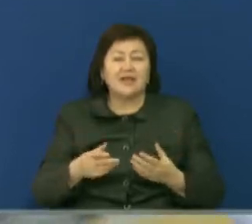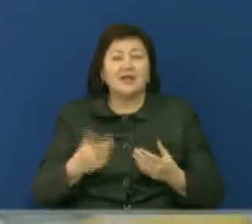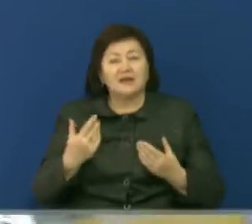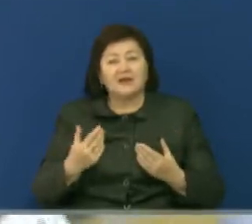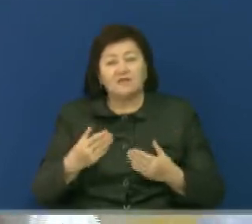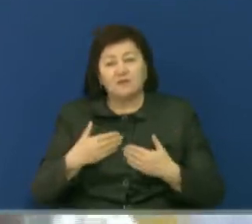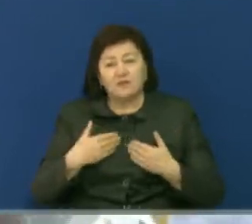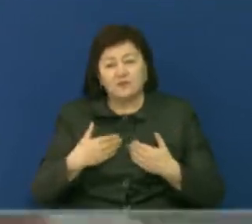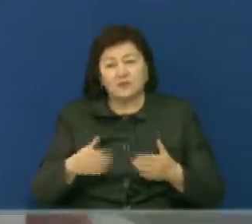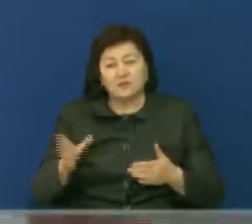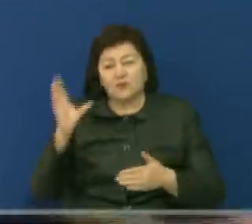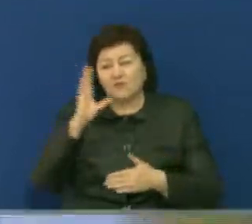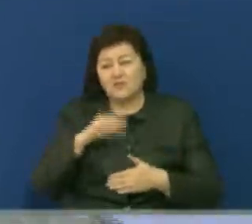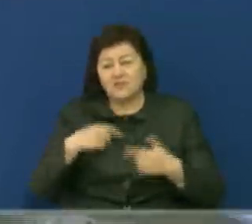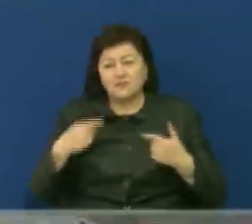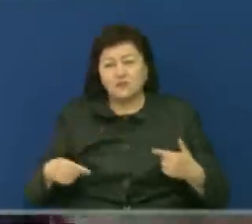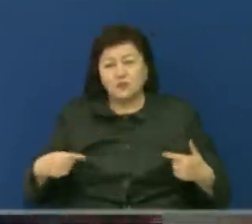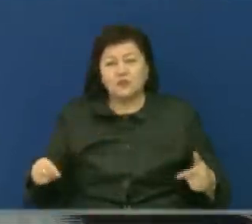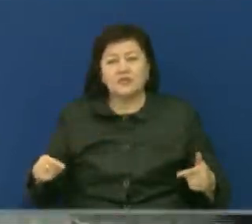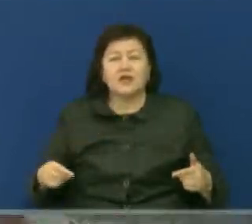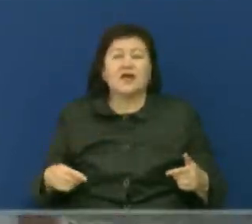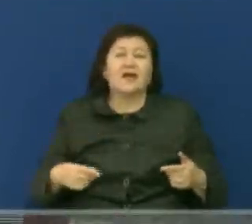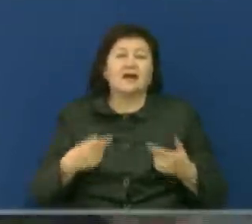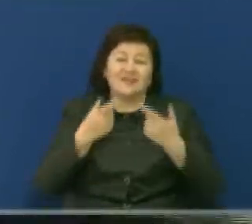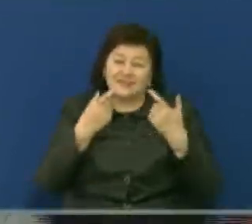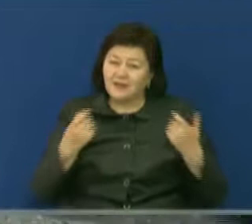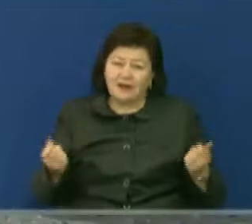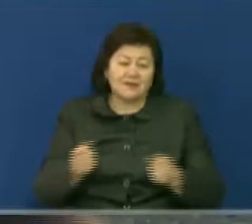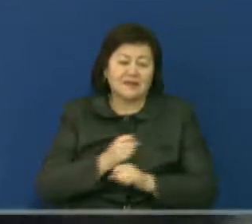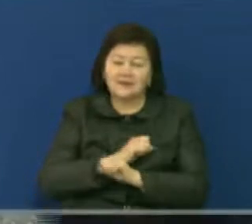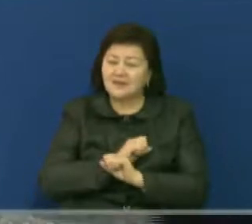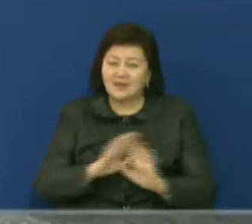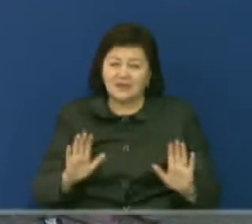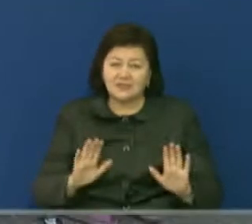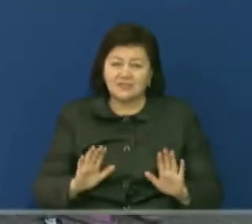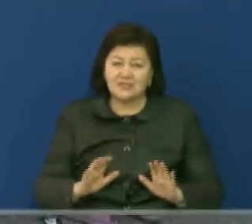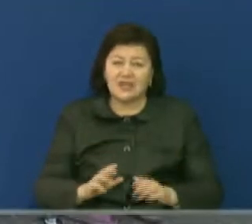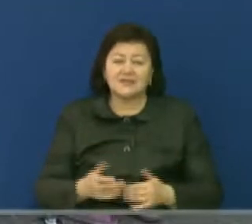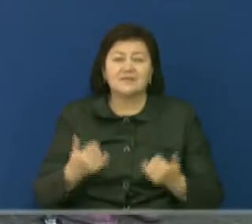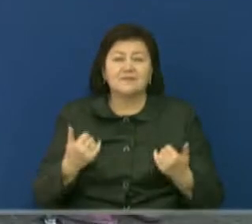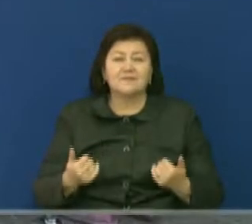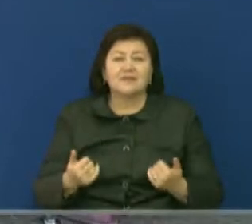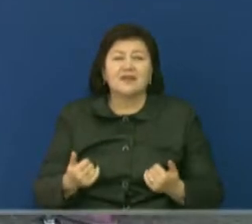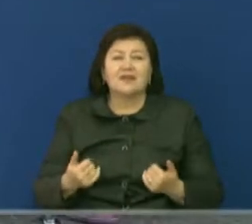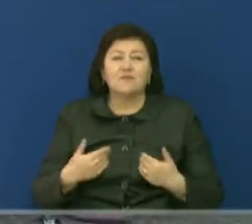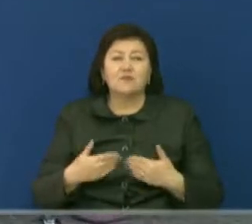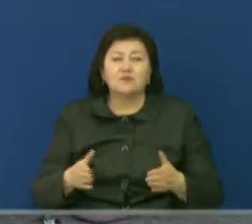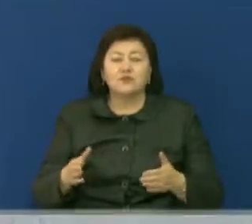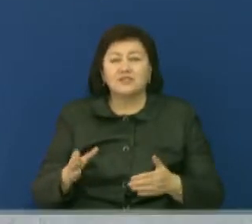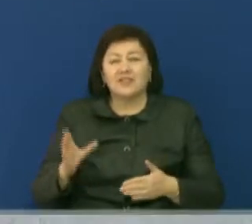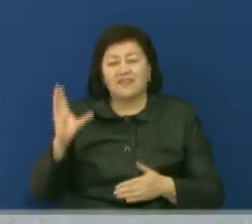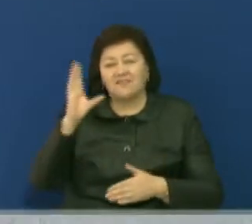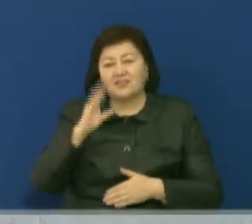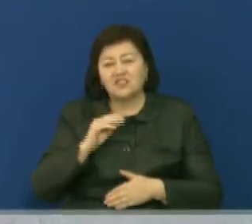заведениях. Выпускной вечер подразумевает собой только официальное вручение аттестатов в школе. Стоит отметить, что выпускной вечер проводится с